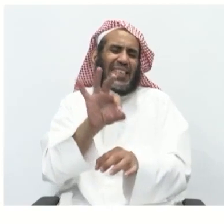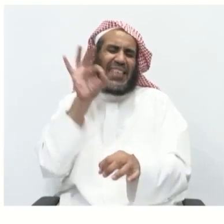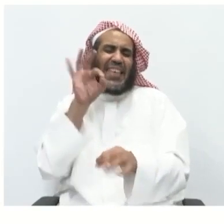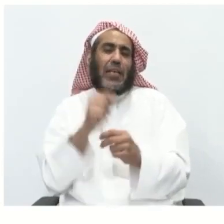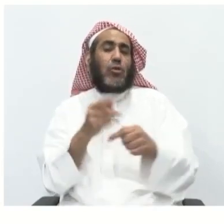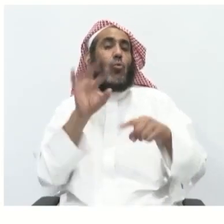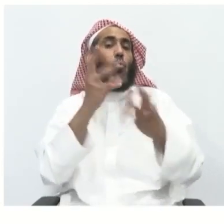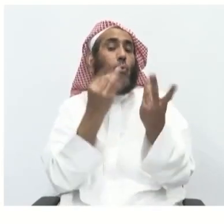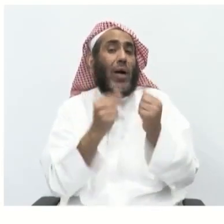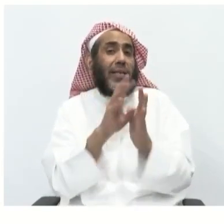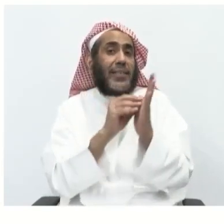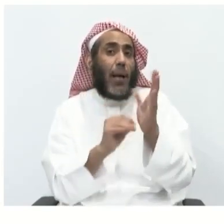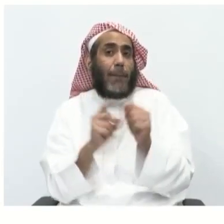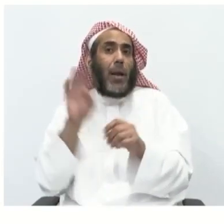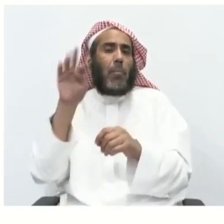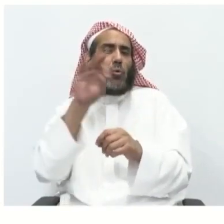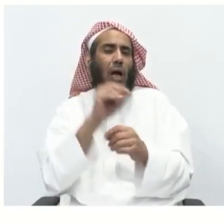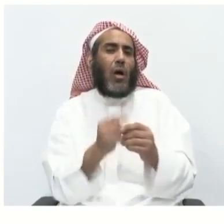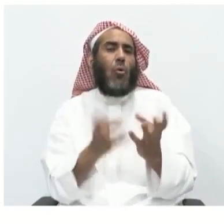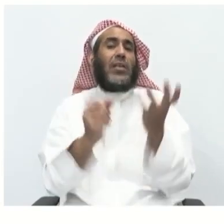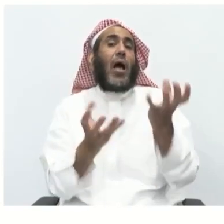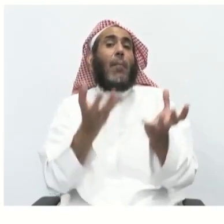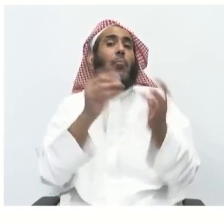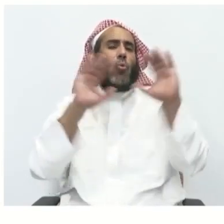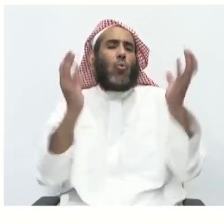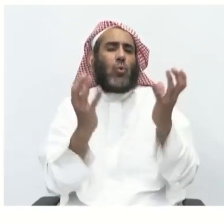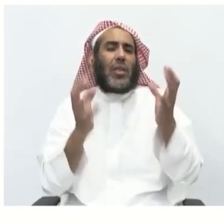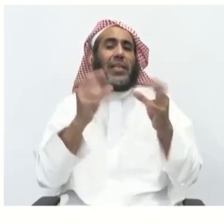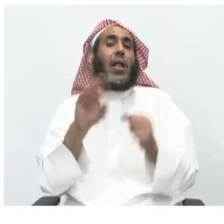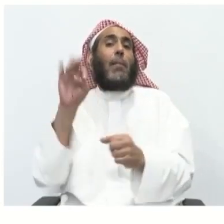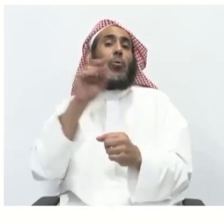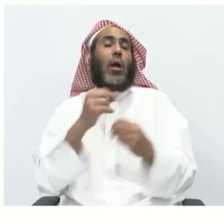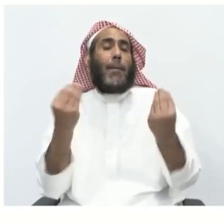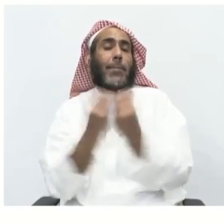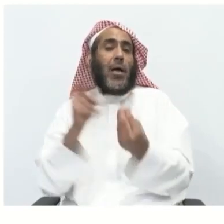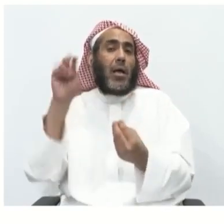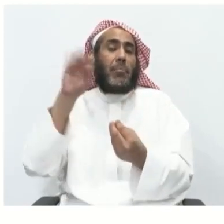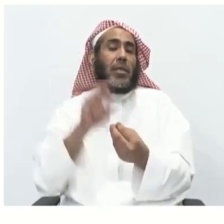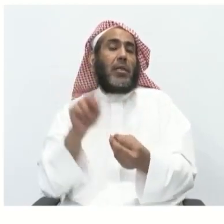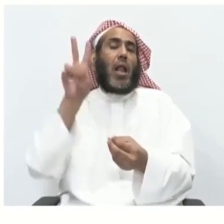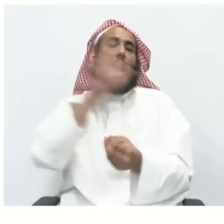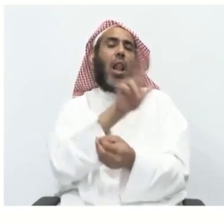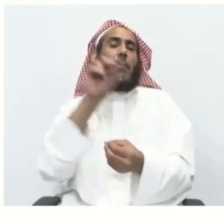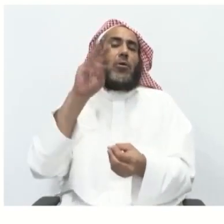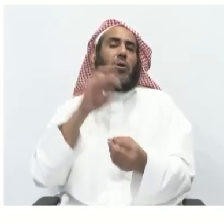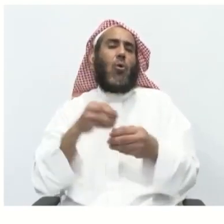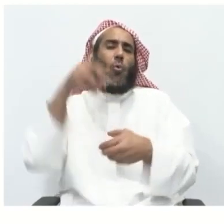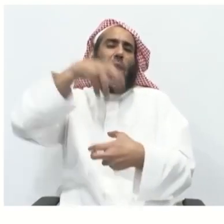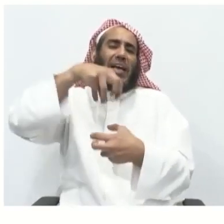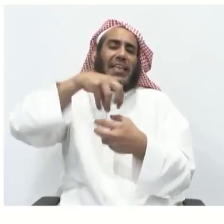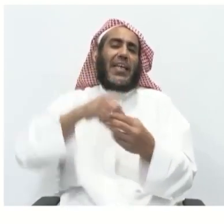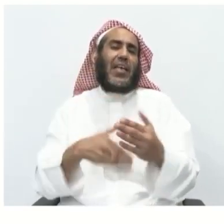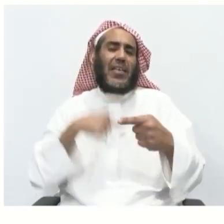وحساب كتله البوتقه وحساب كتله البوتقه مع كبريتات المغنيسيوم وغطائها كذلك